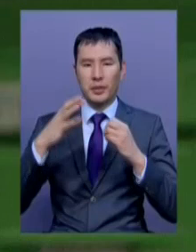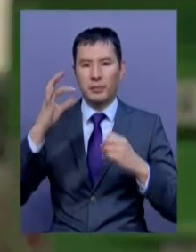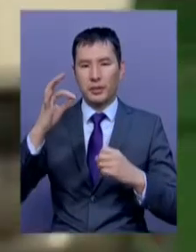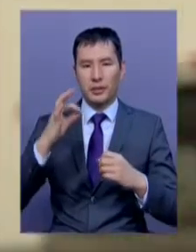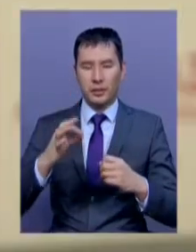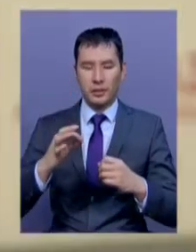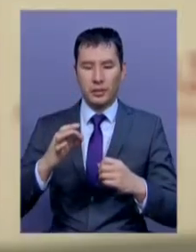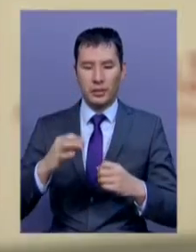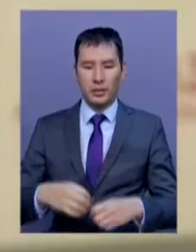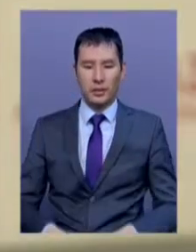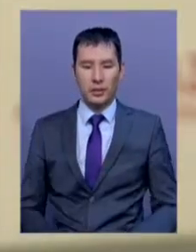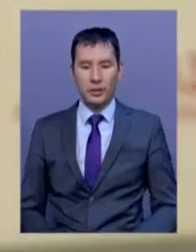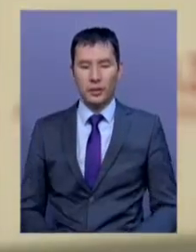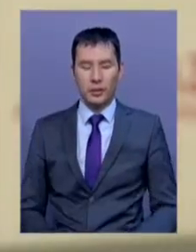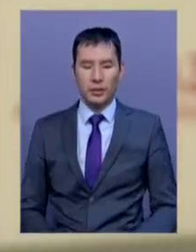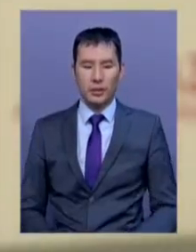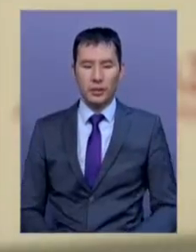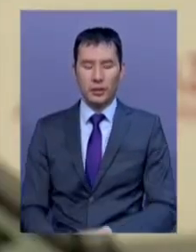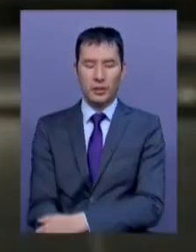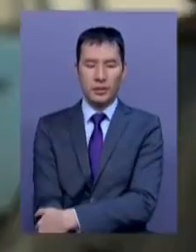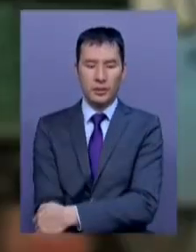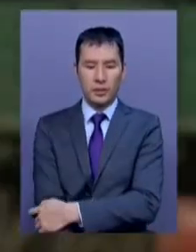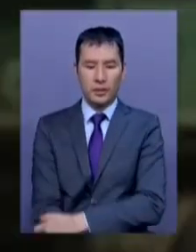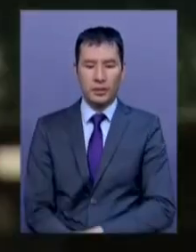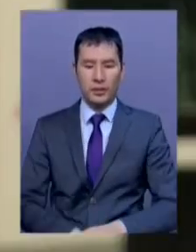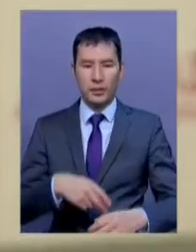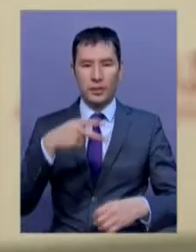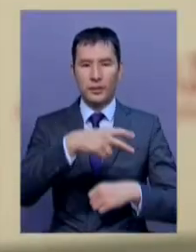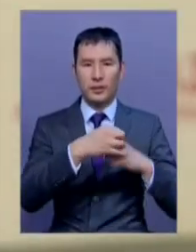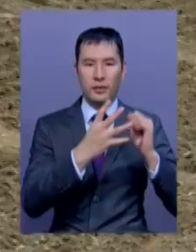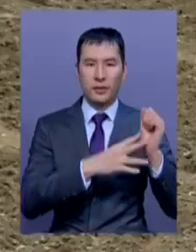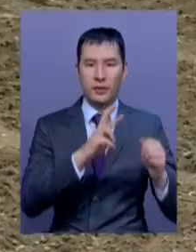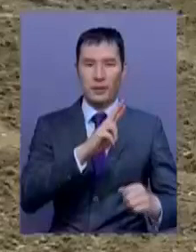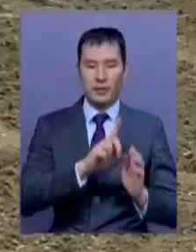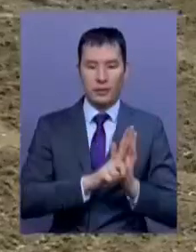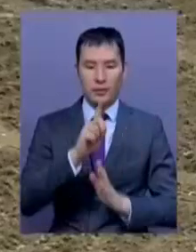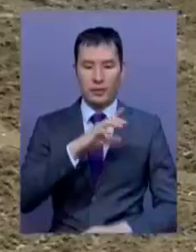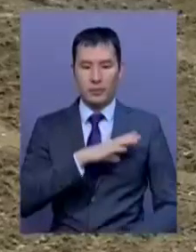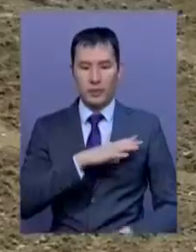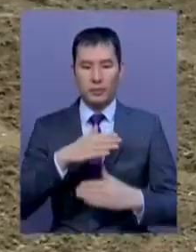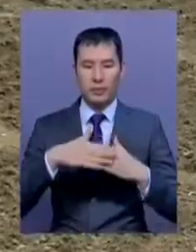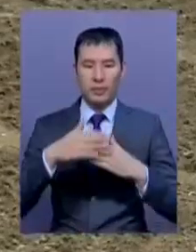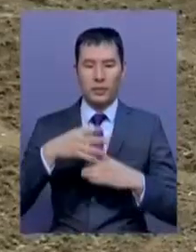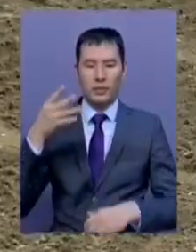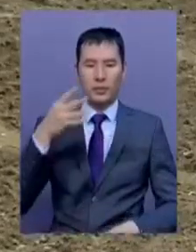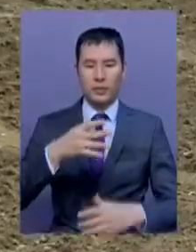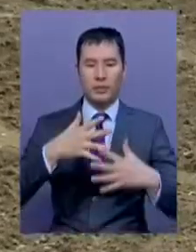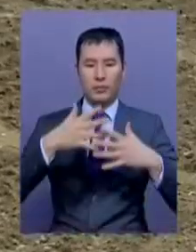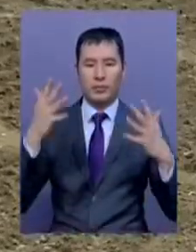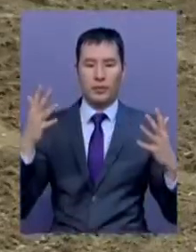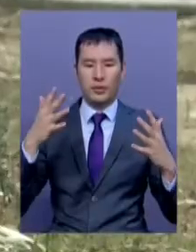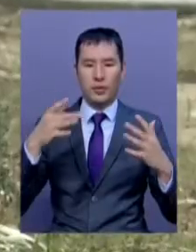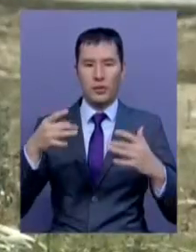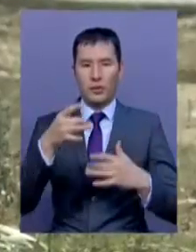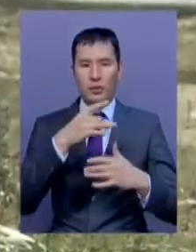Құрылыс жұмыстары 2019 жылдың қараша айында басталды. Бұл бұл 4000-нан астам тұрғыны бар Нұршашқан